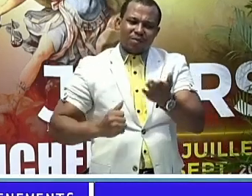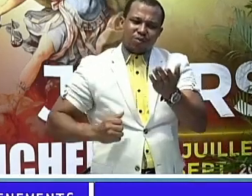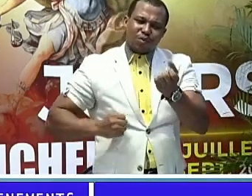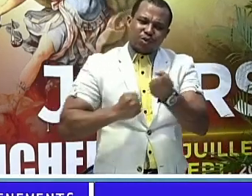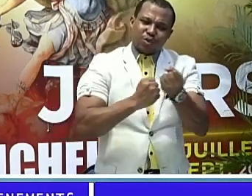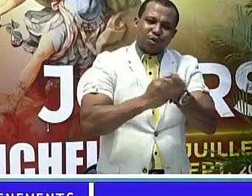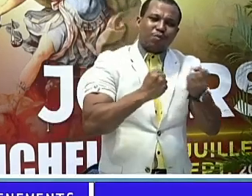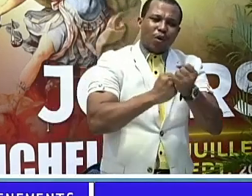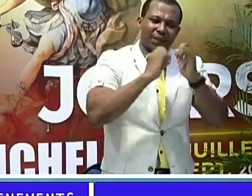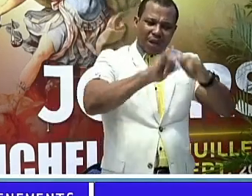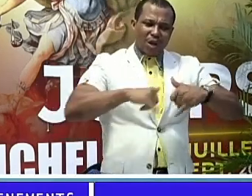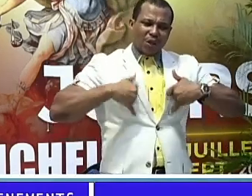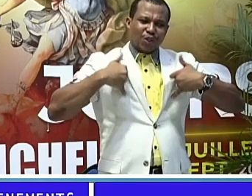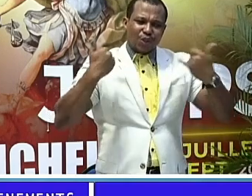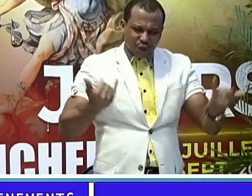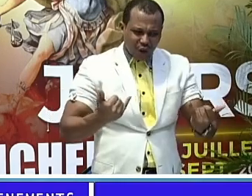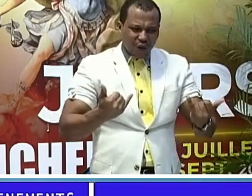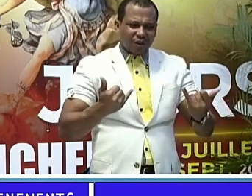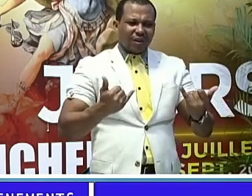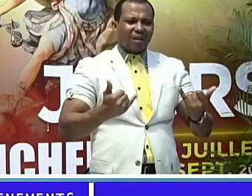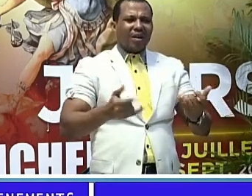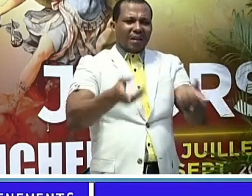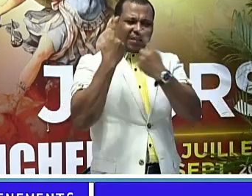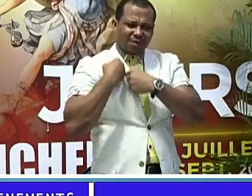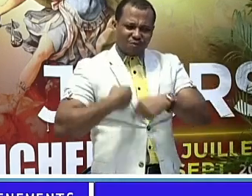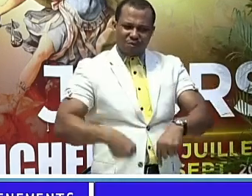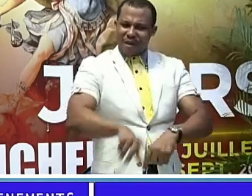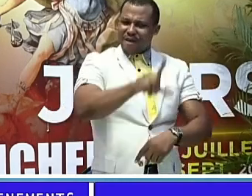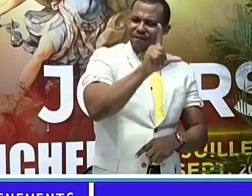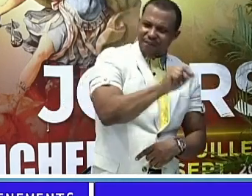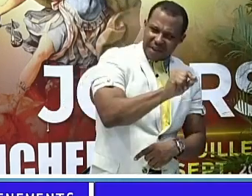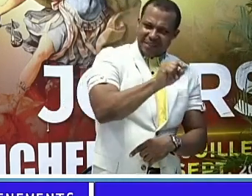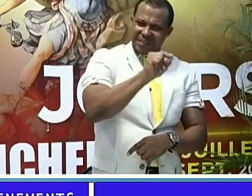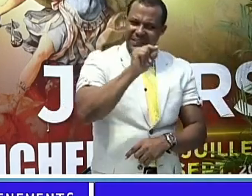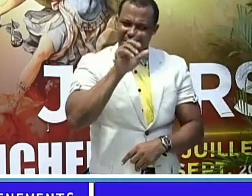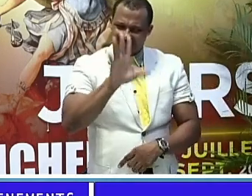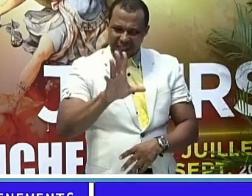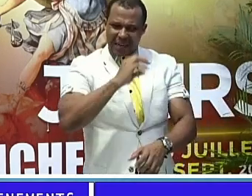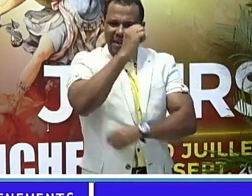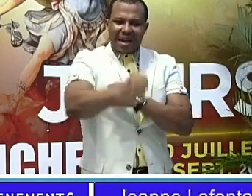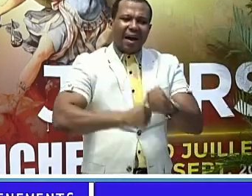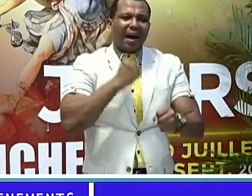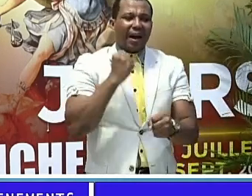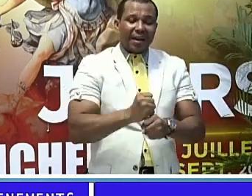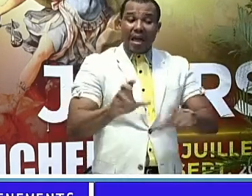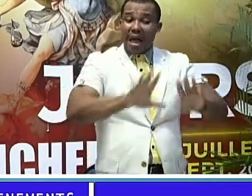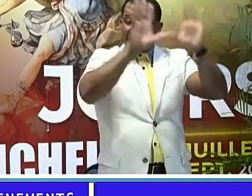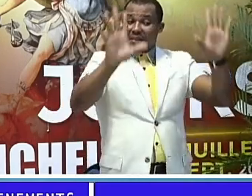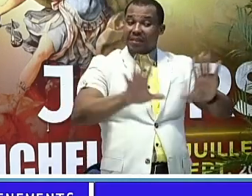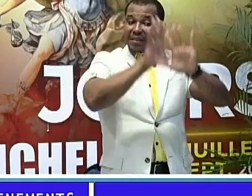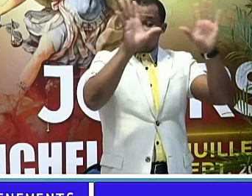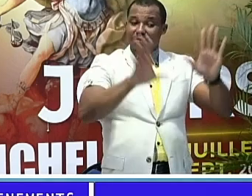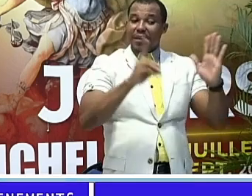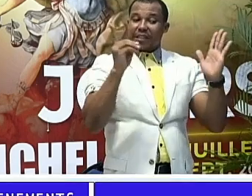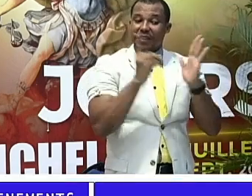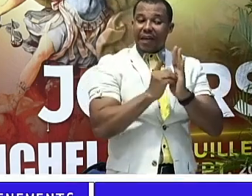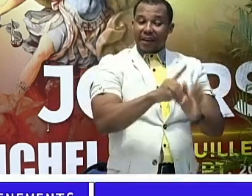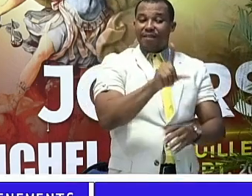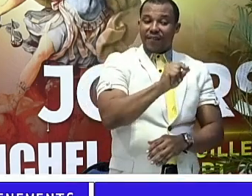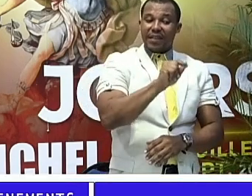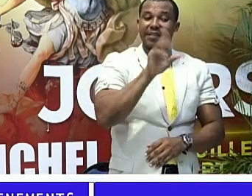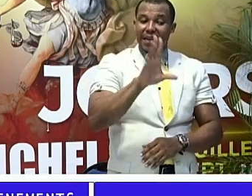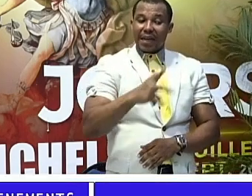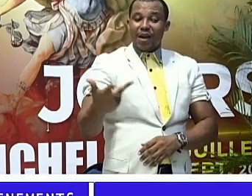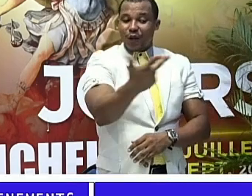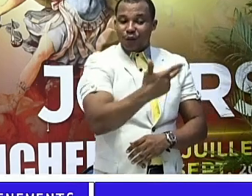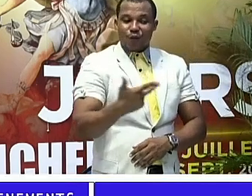jeunes depuis environ plus que 25 ans. Trois mouns ça yo, dimanche 25, nous avons réuni, nous avons